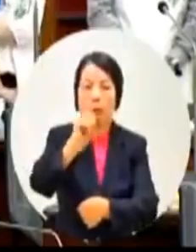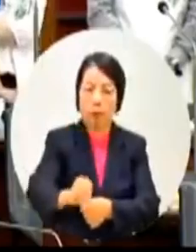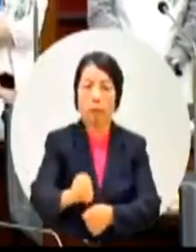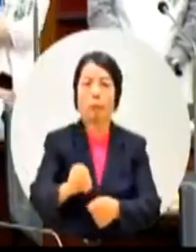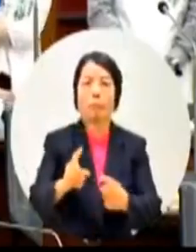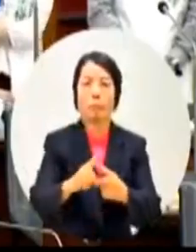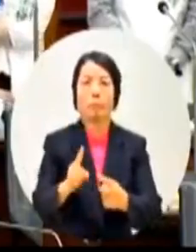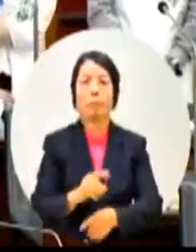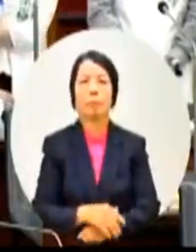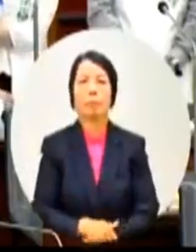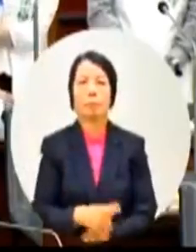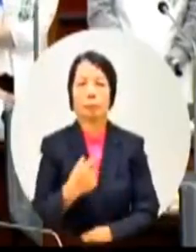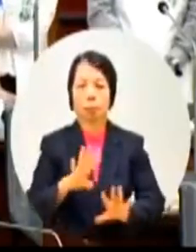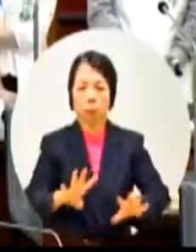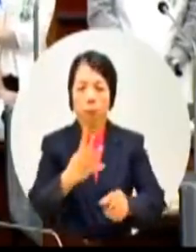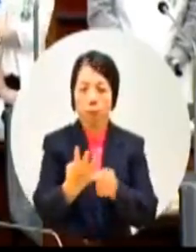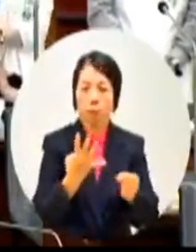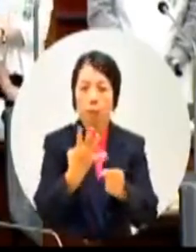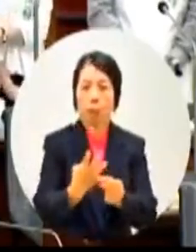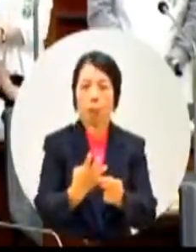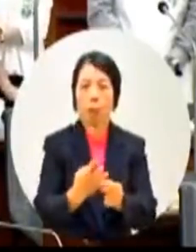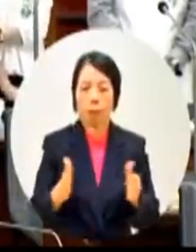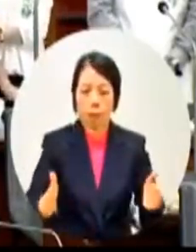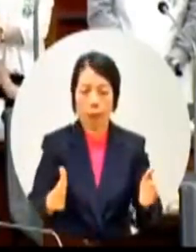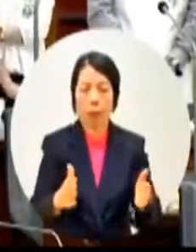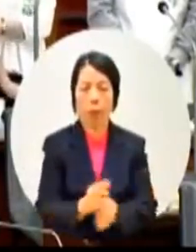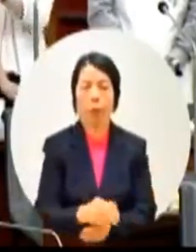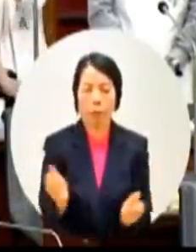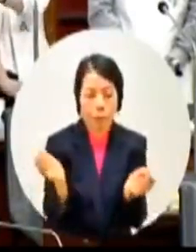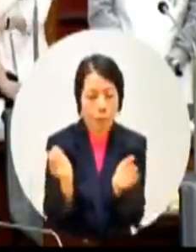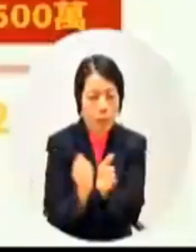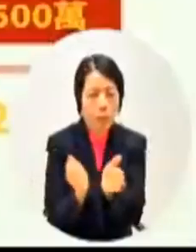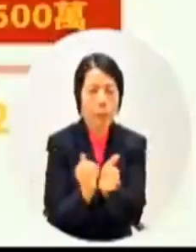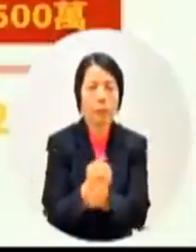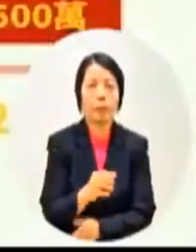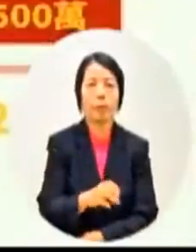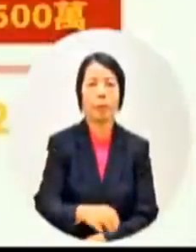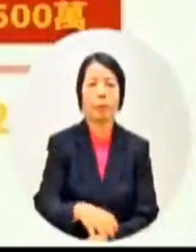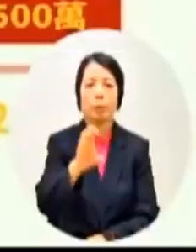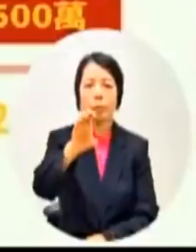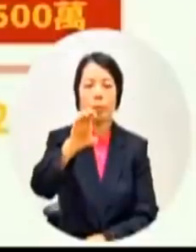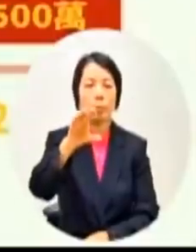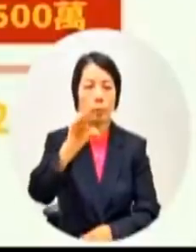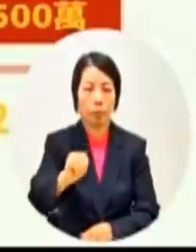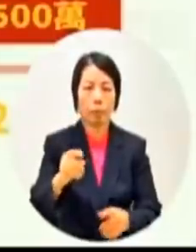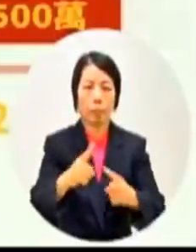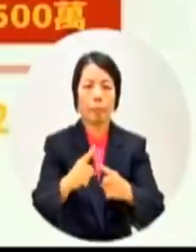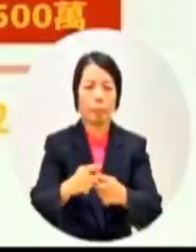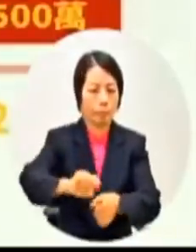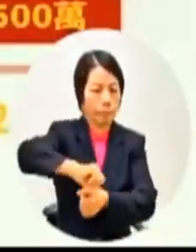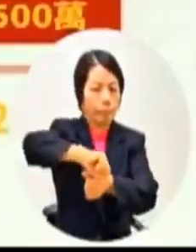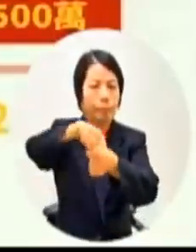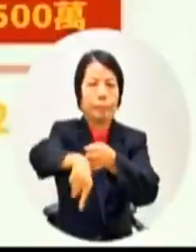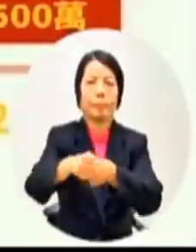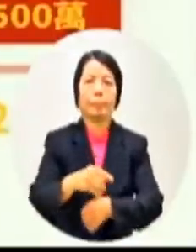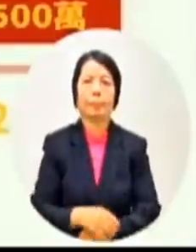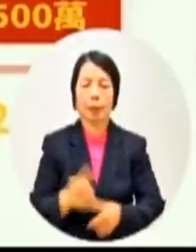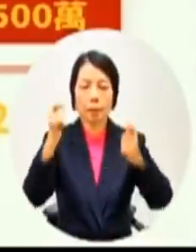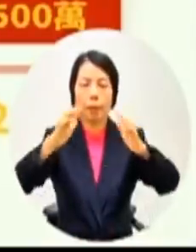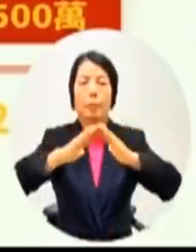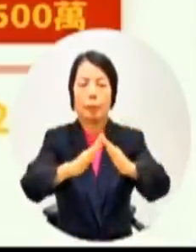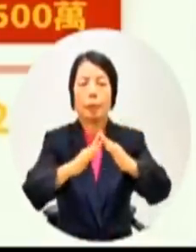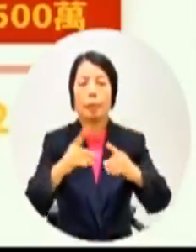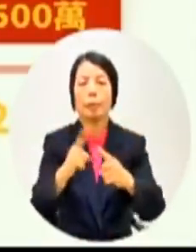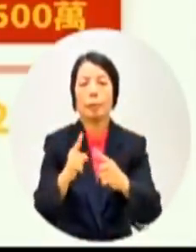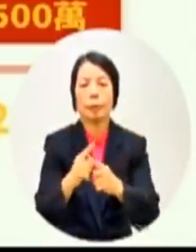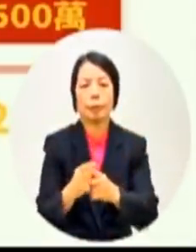偌济，要啊九十万哦吼，安尼一冬要予高雄区成长二十二万，这你讲个数字哈，来，请你讲